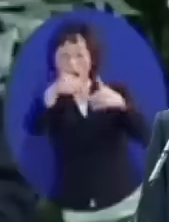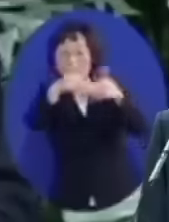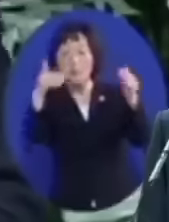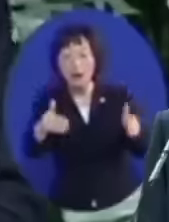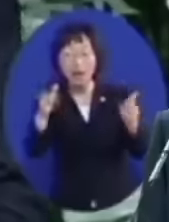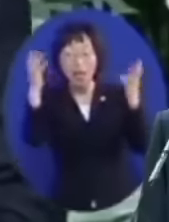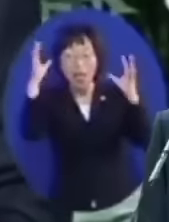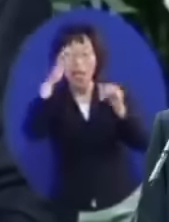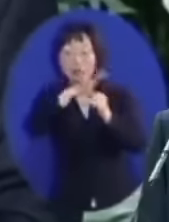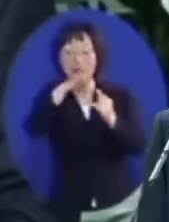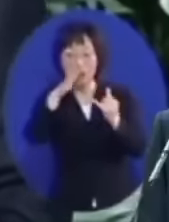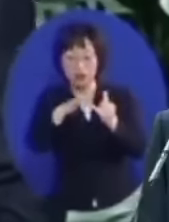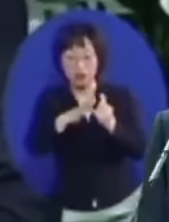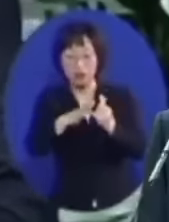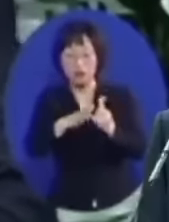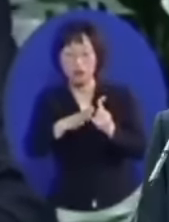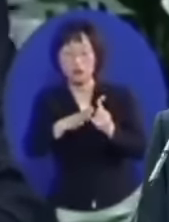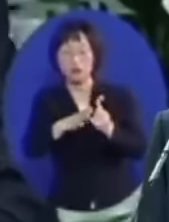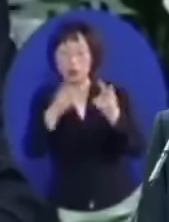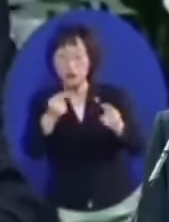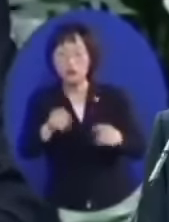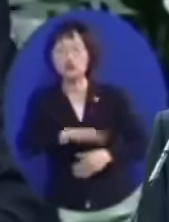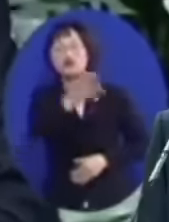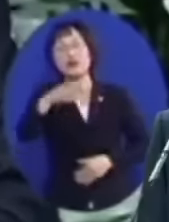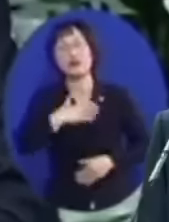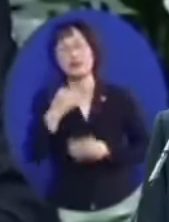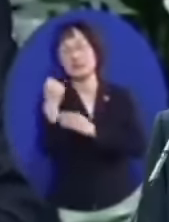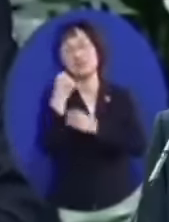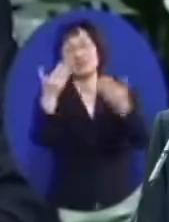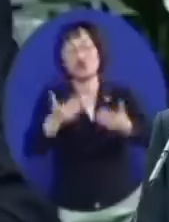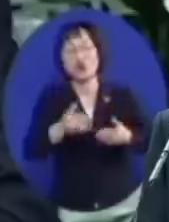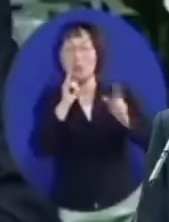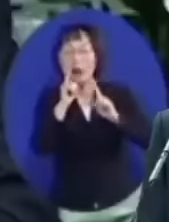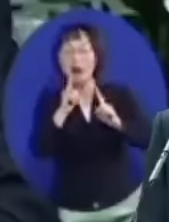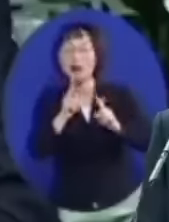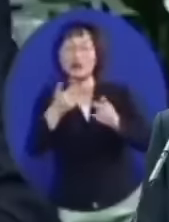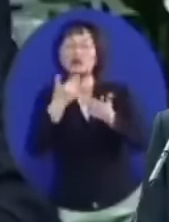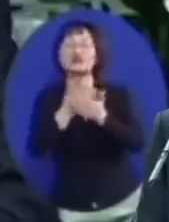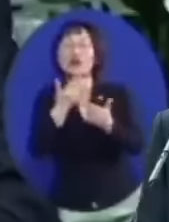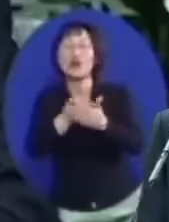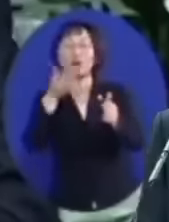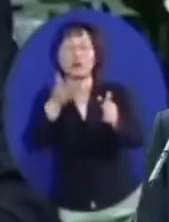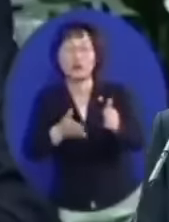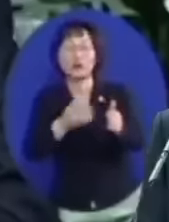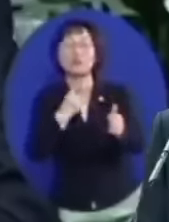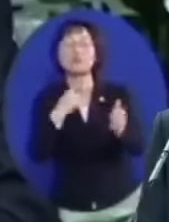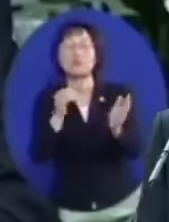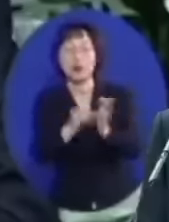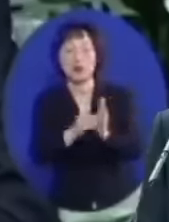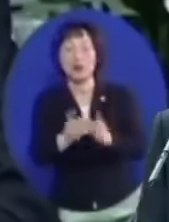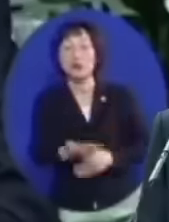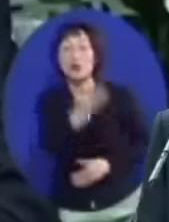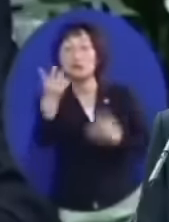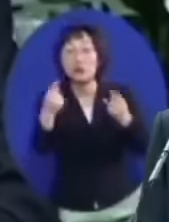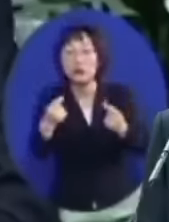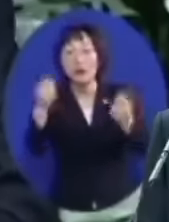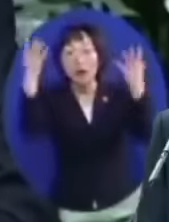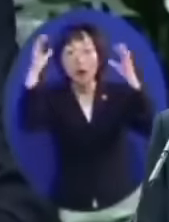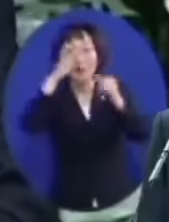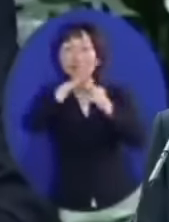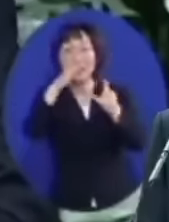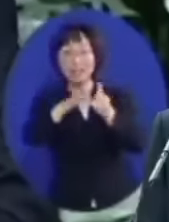자기에게도 힘을 줄 수 있는 좋은 말을 해주세요라고 부탁했다는 것입니다. 여러분은 어린아이들 보고 너